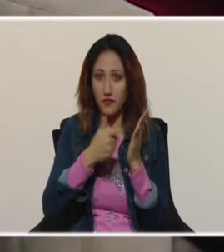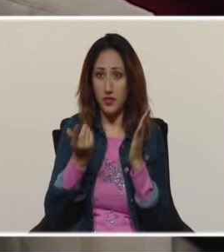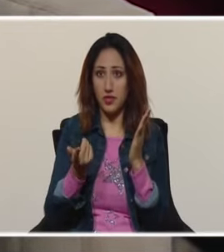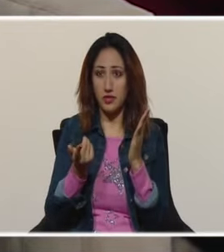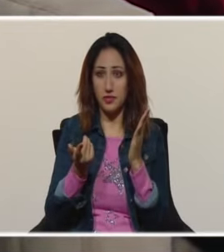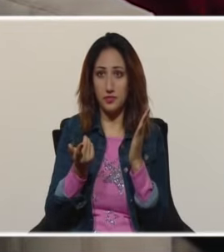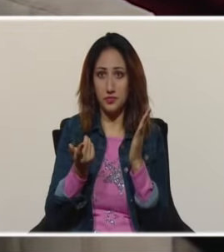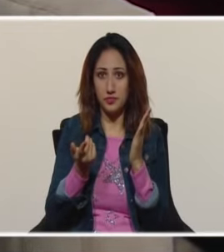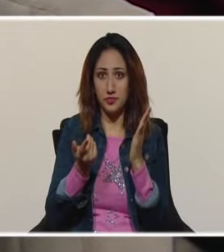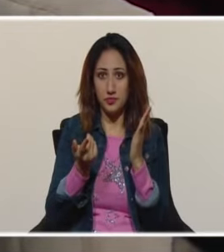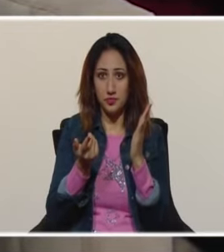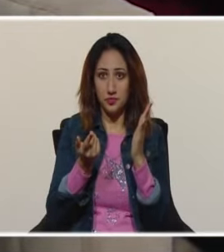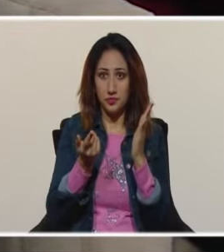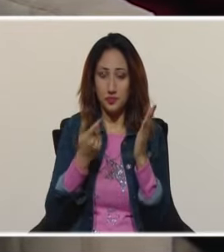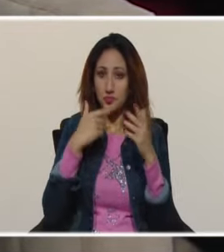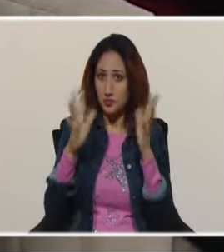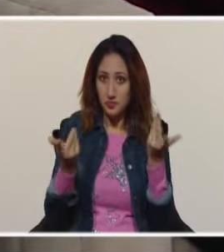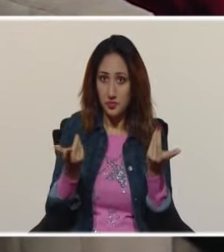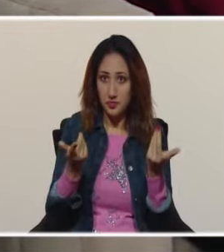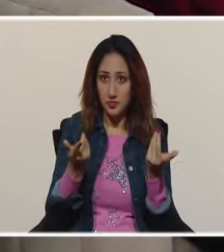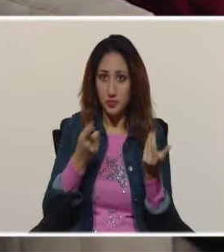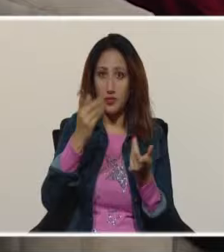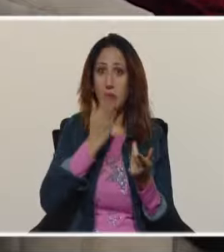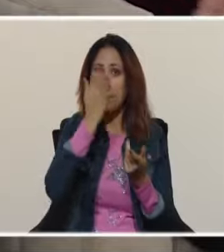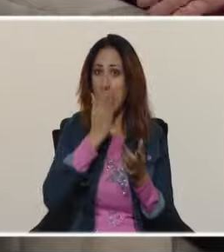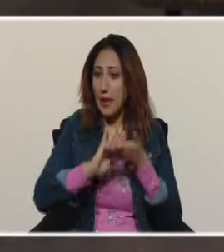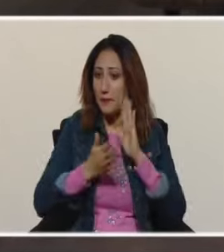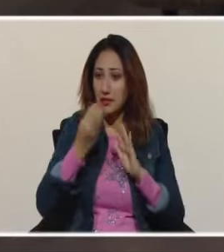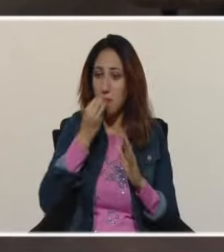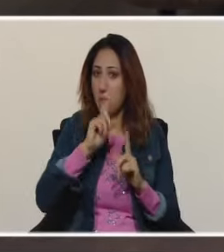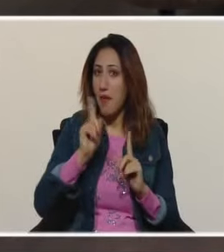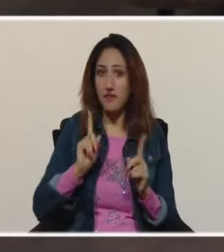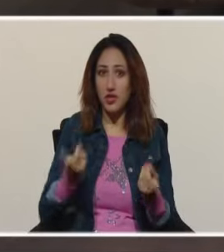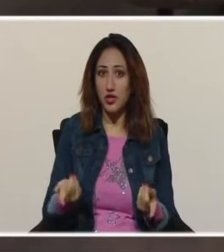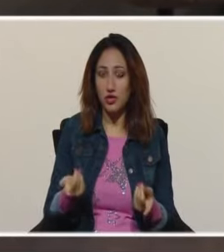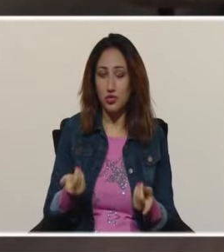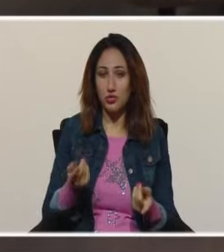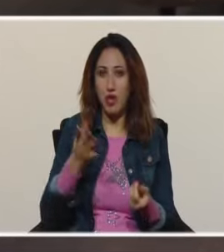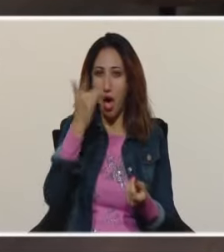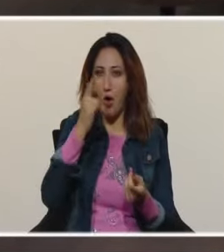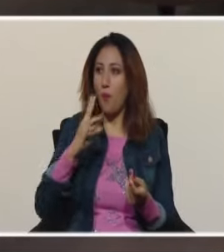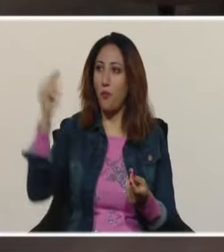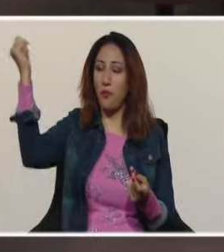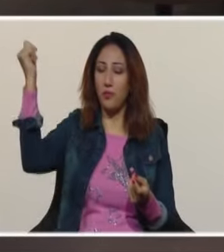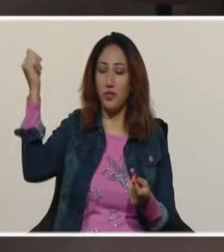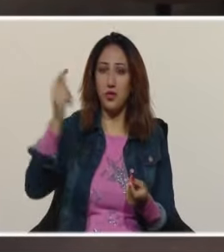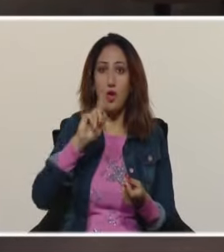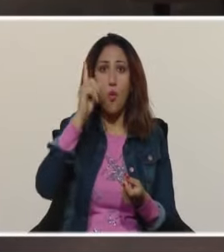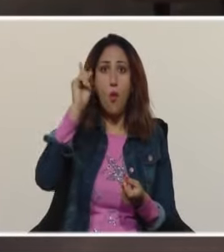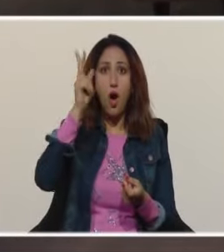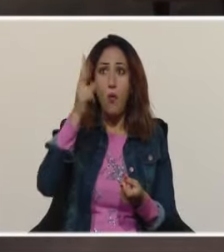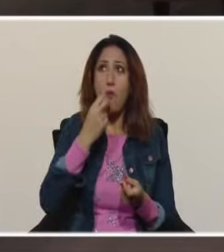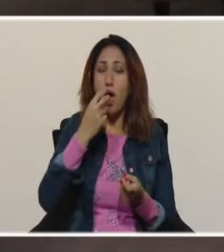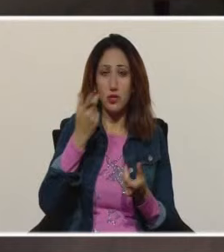انا كنت شارب مانجا. صاحب المكان قال له فين؟ ده شارب معايا مانجا. واصدقائه يا انت ما قاعد شارب معانا مانجا. قال له اقسم بالله